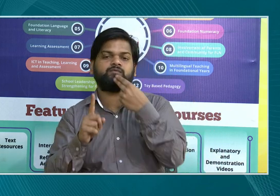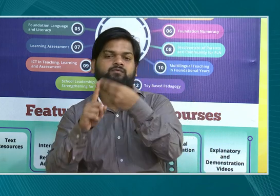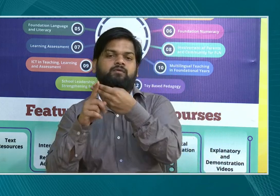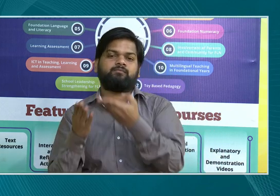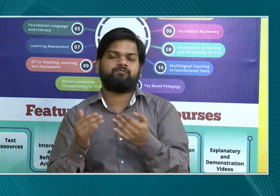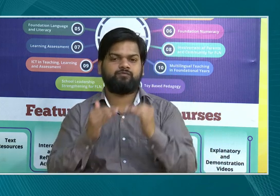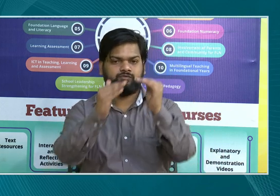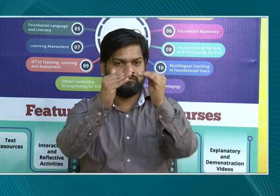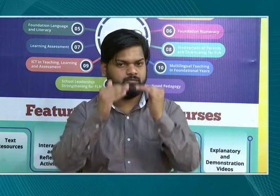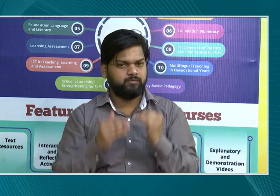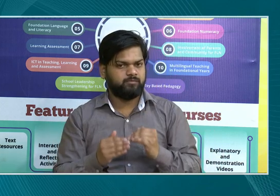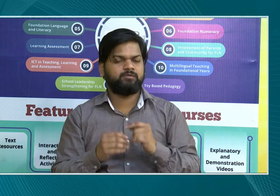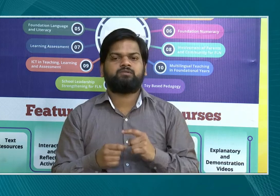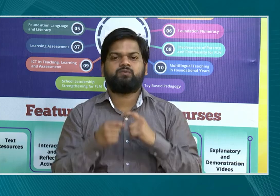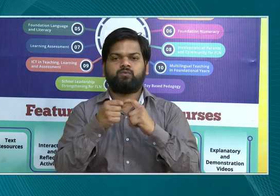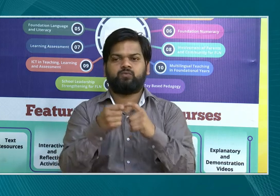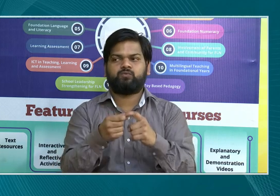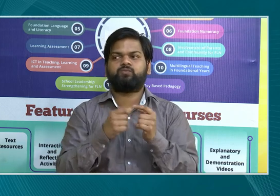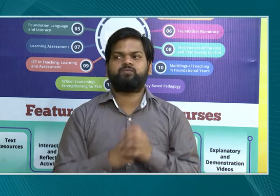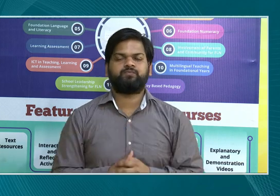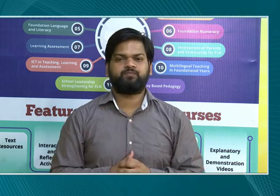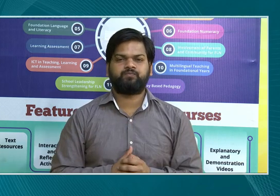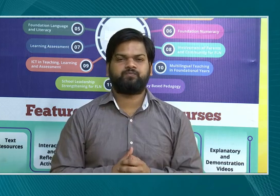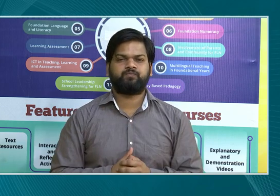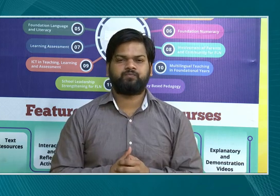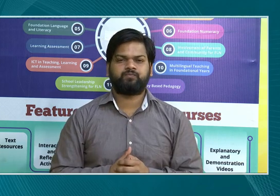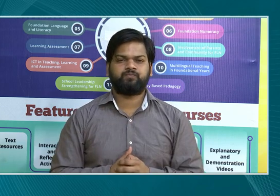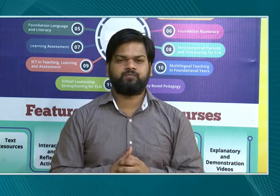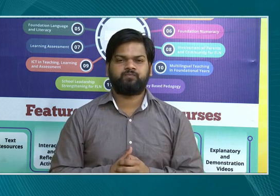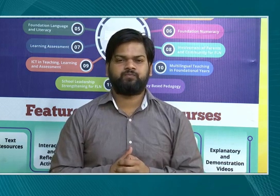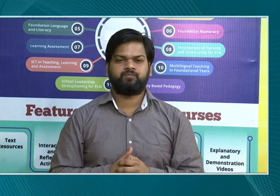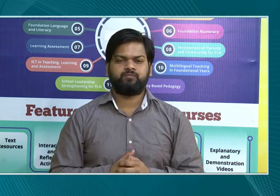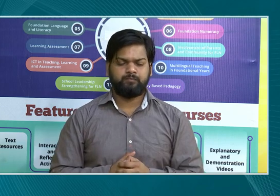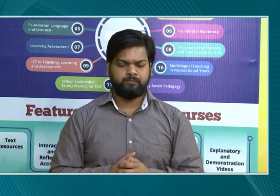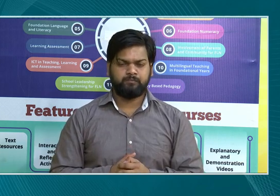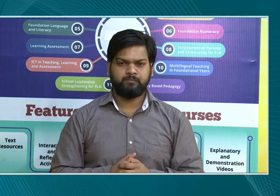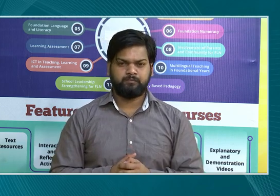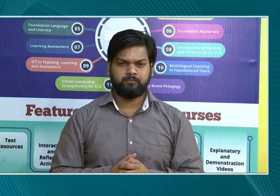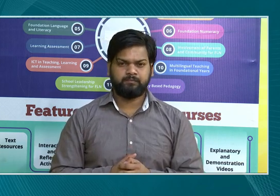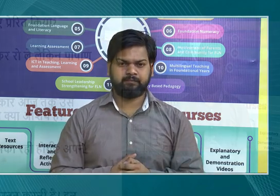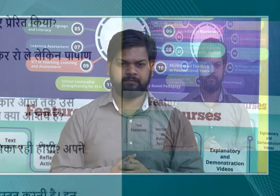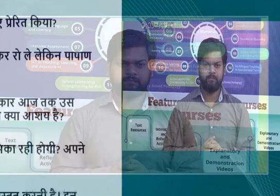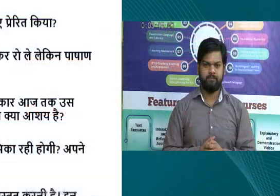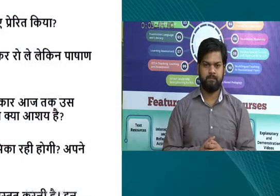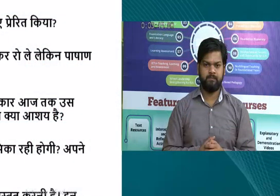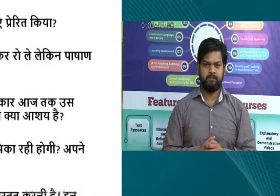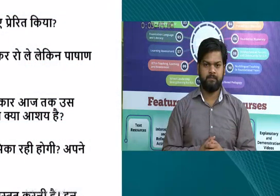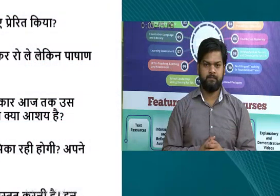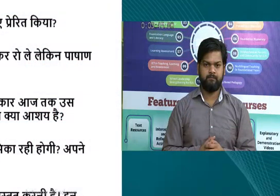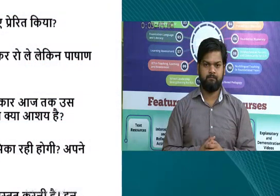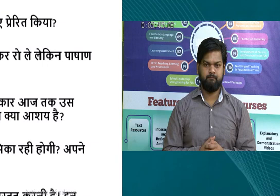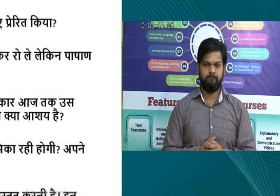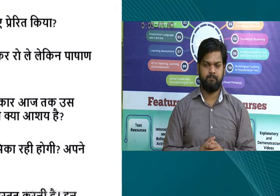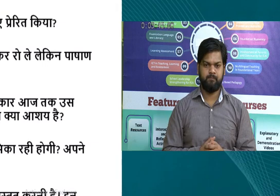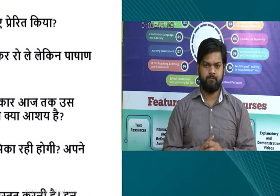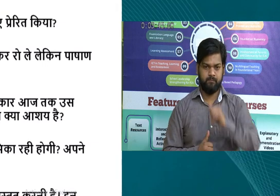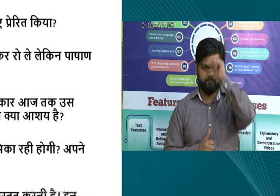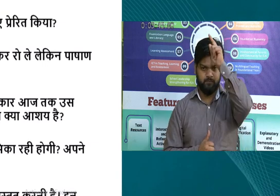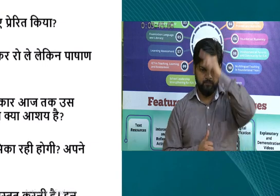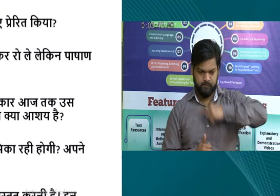है स्वाधीनता आंदोलन को आगे बढ़ाने में इस प्रकार के लिखो